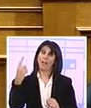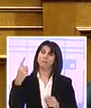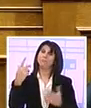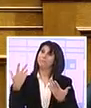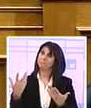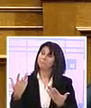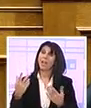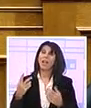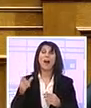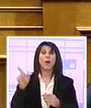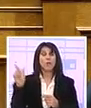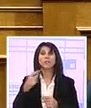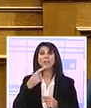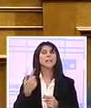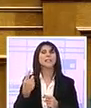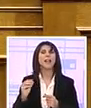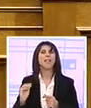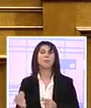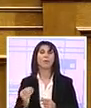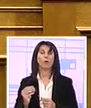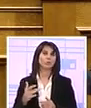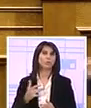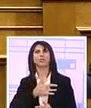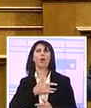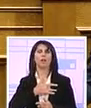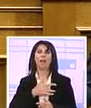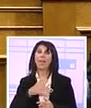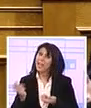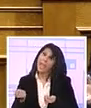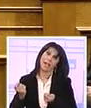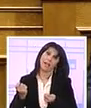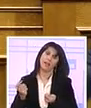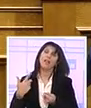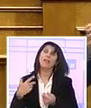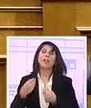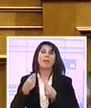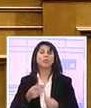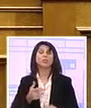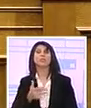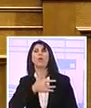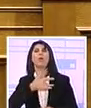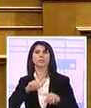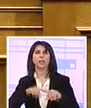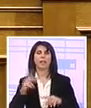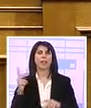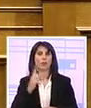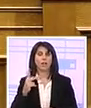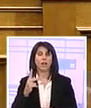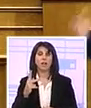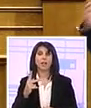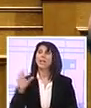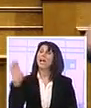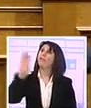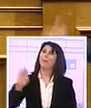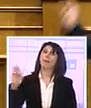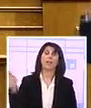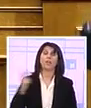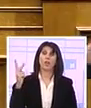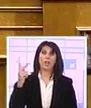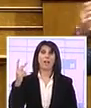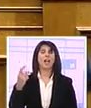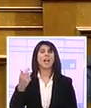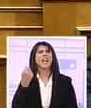δημιουργικό σοκ, γι' αυτό το έκανε, για να κάνει ένα δημιουργικό σοκ στην ελληνική κοινωνία, στην ευρωπαϊκή κοινωνία, στις